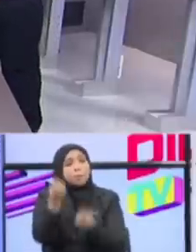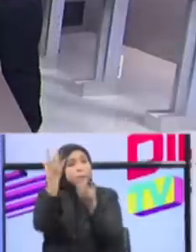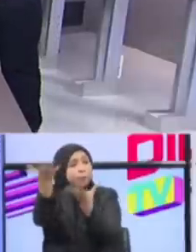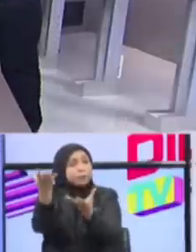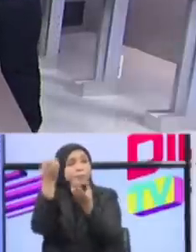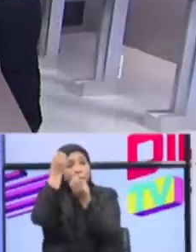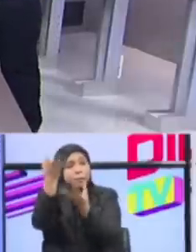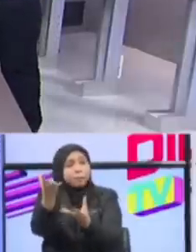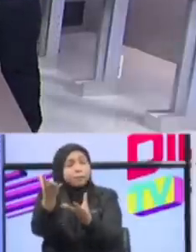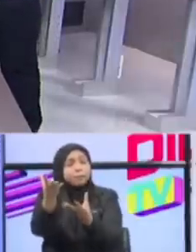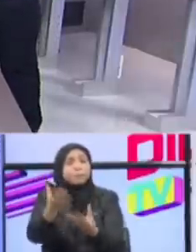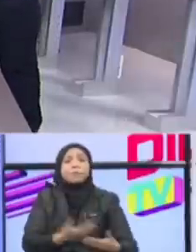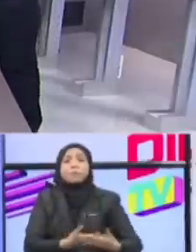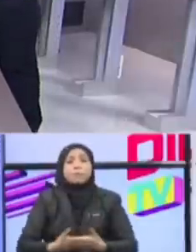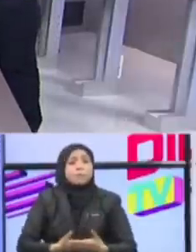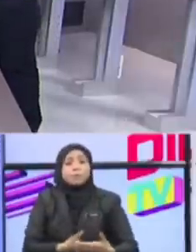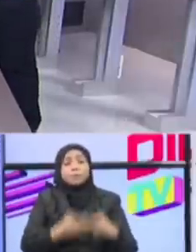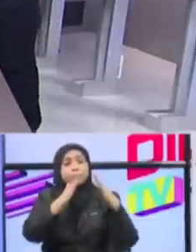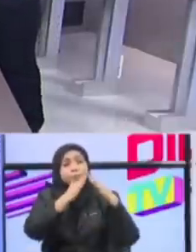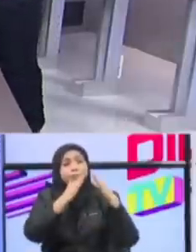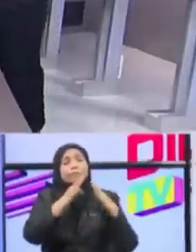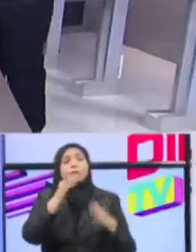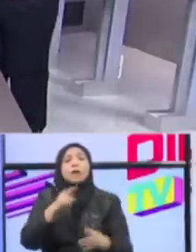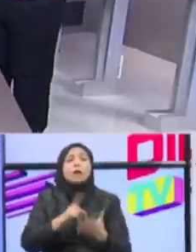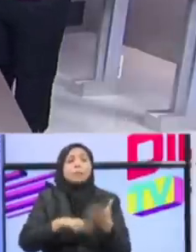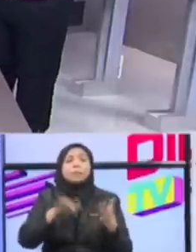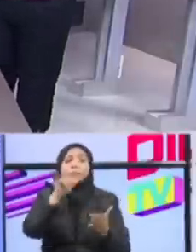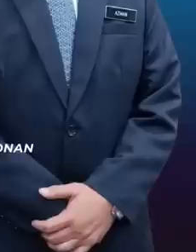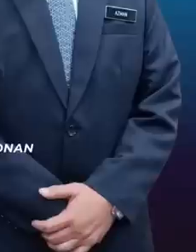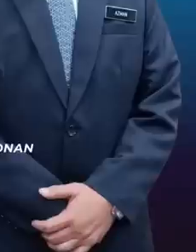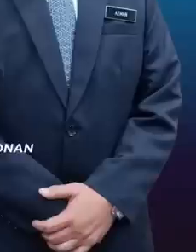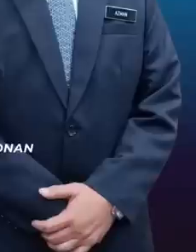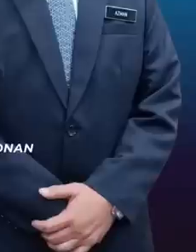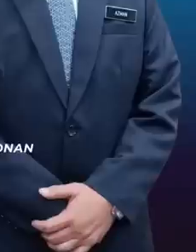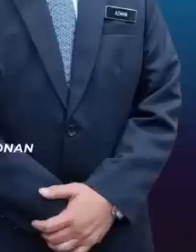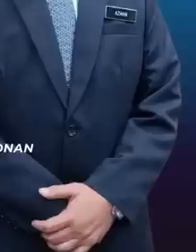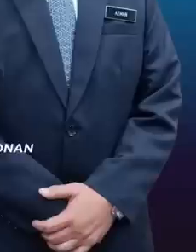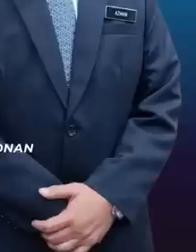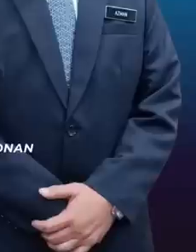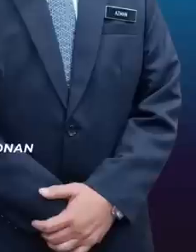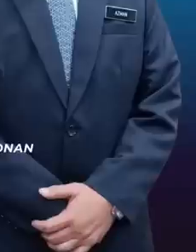kita di rumah apa itu sebenarnya pengampunan anak-anak tersebut bisa